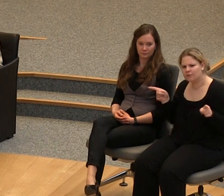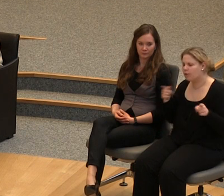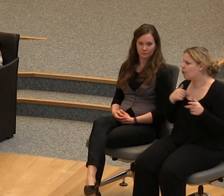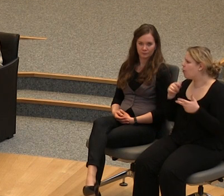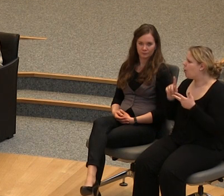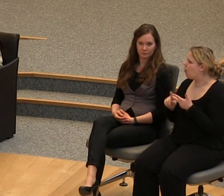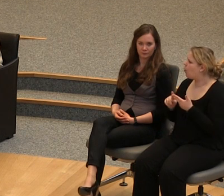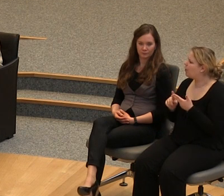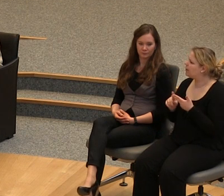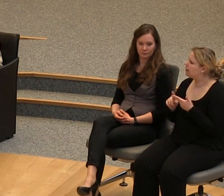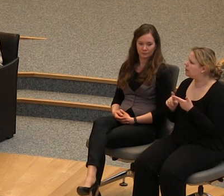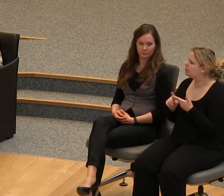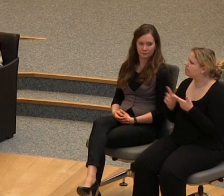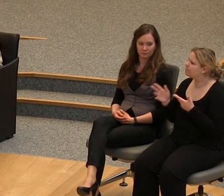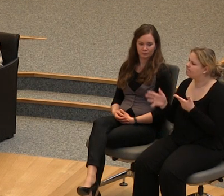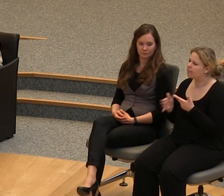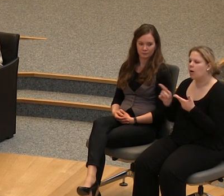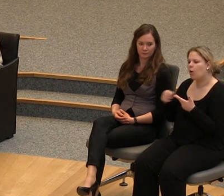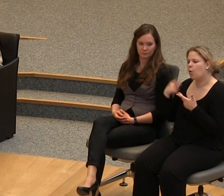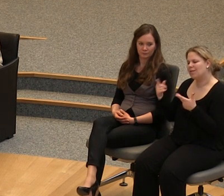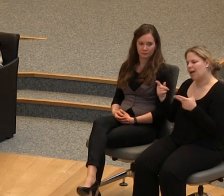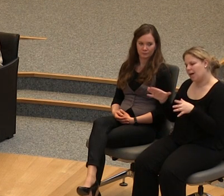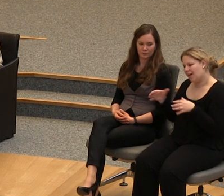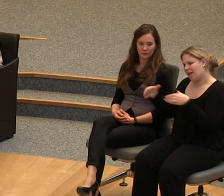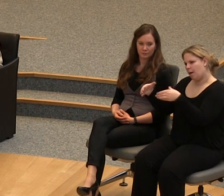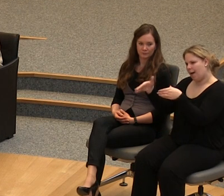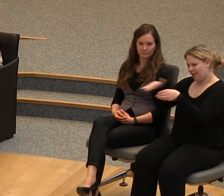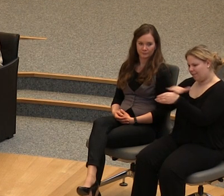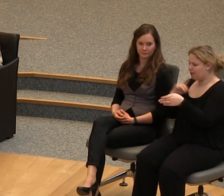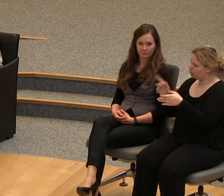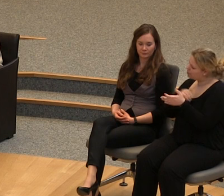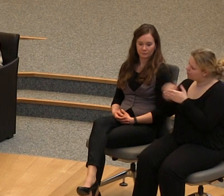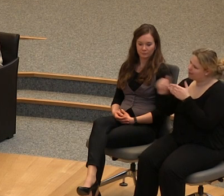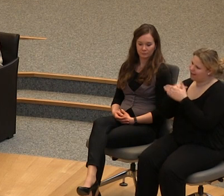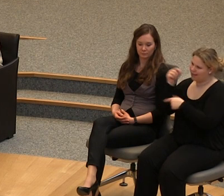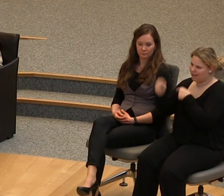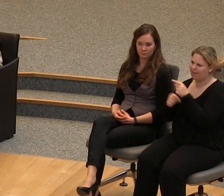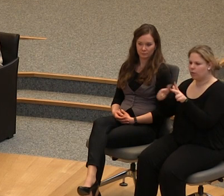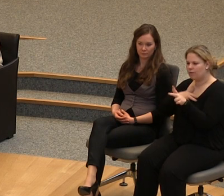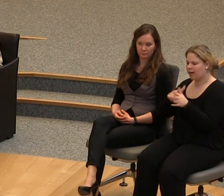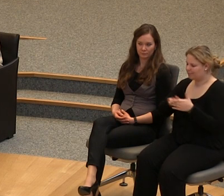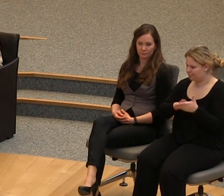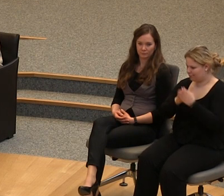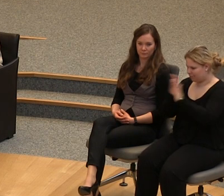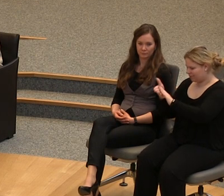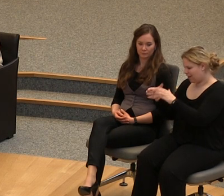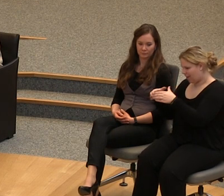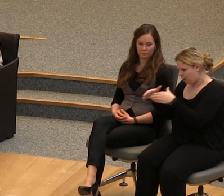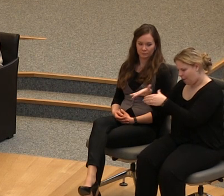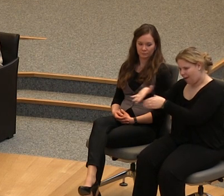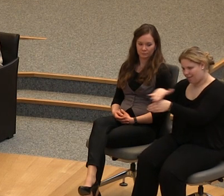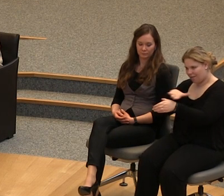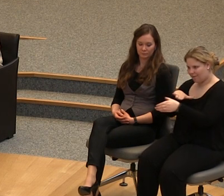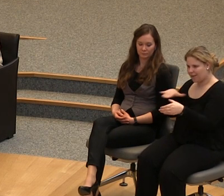der Gesellschaft, unser Gemeinwesen weiterzuentwickeln in ein Gemeinwesen, das wirklich allen die Chance